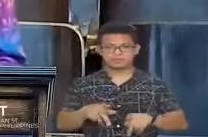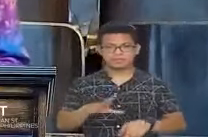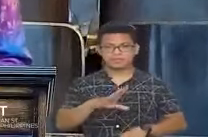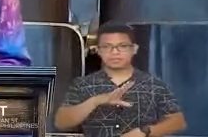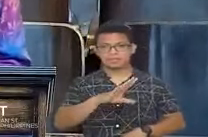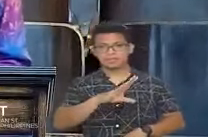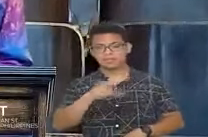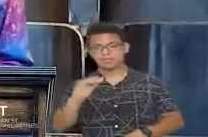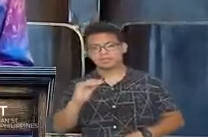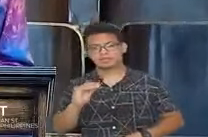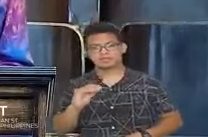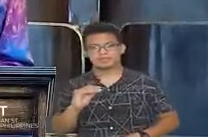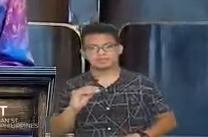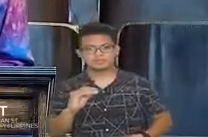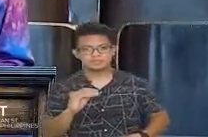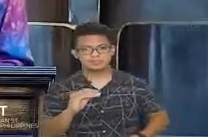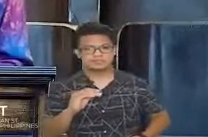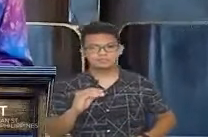And